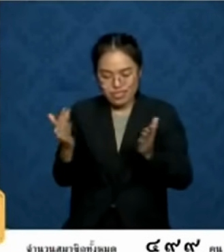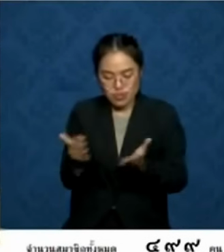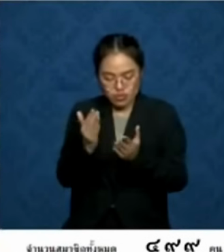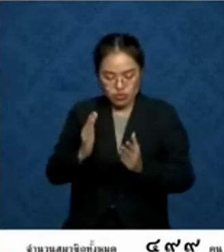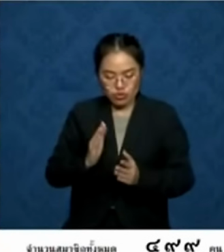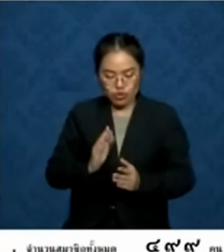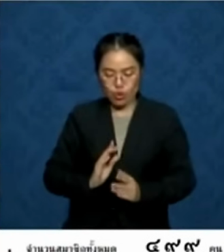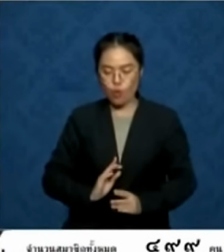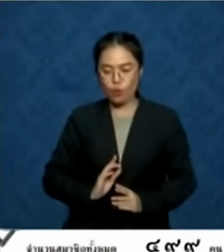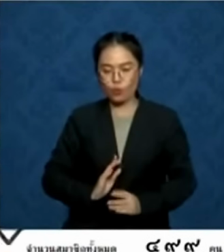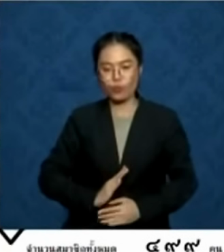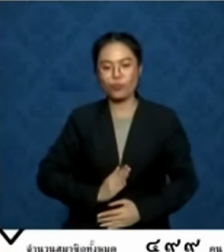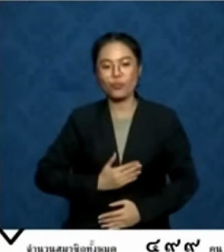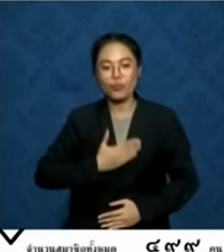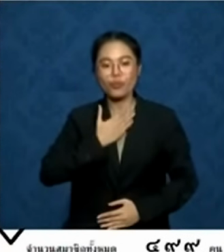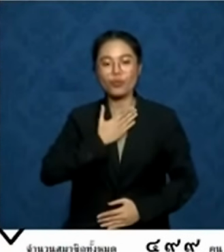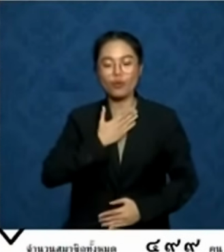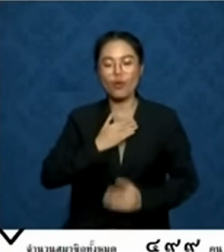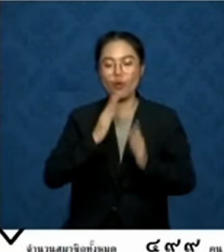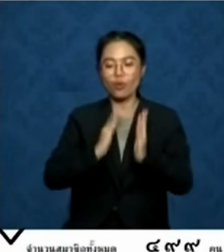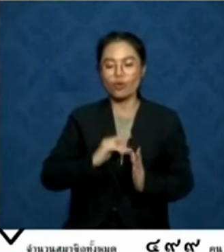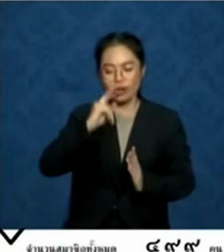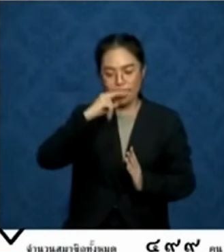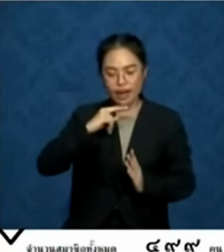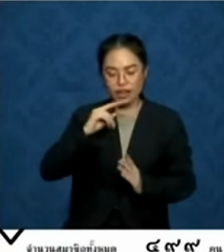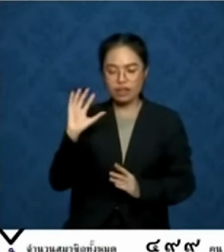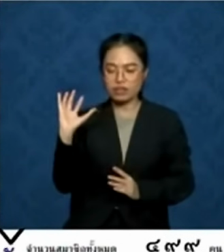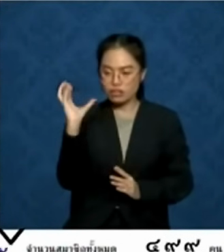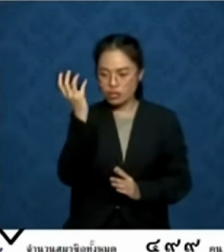ไทยสู่สากล